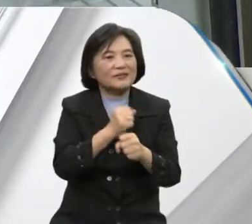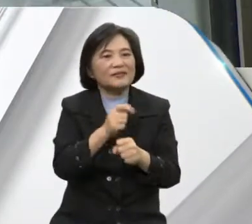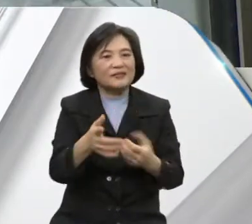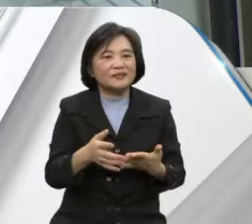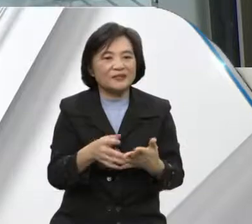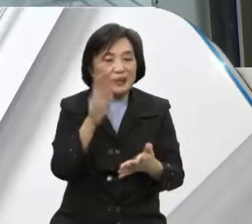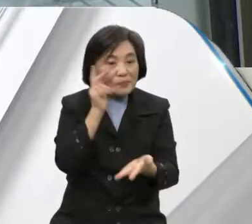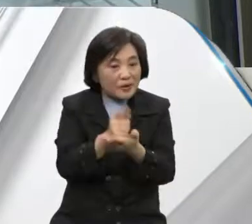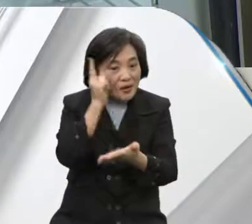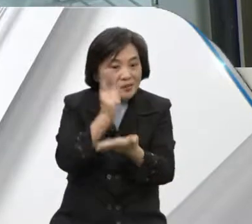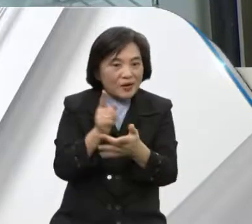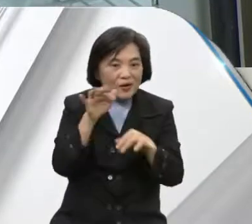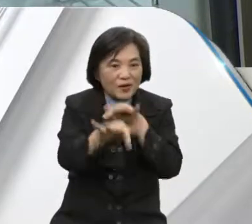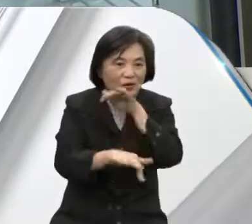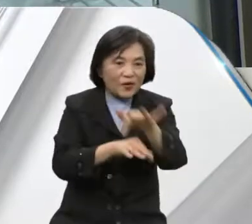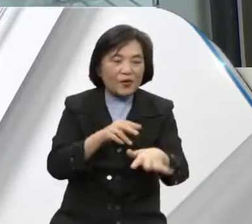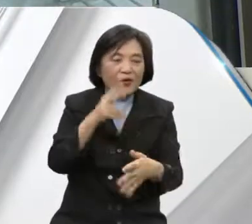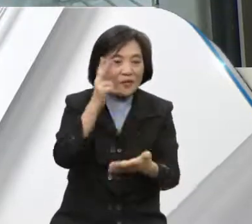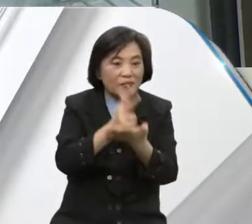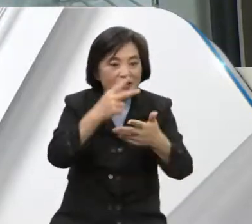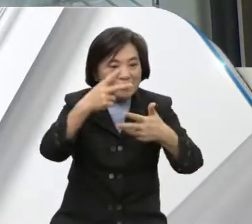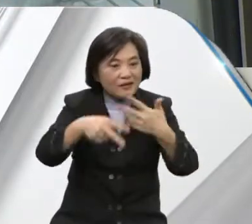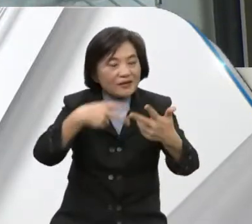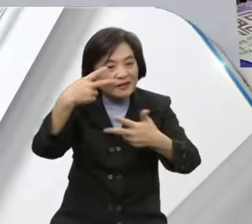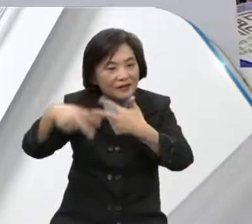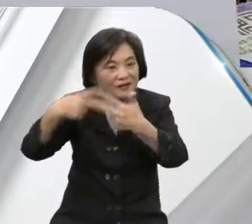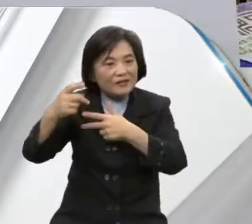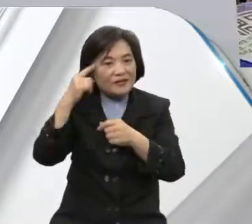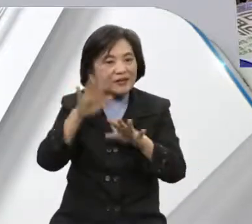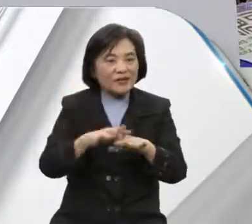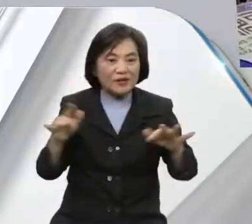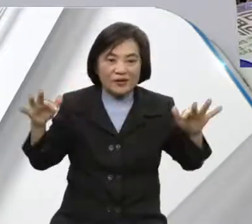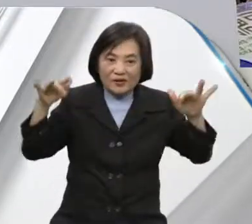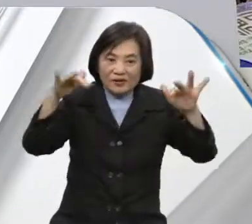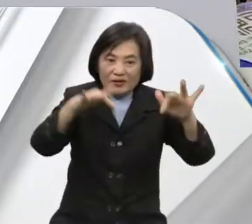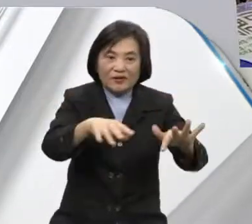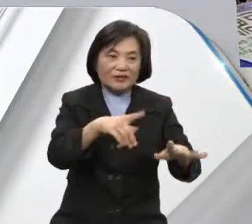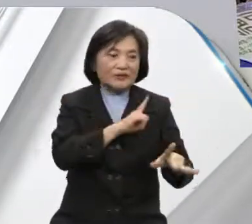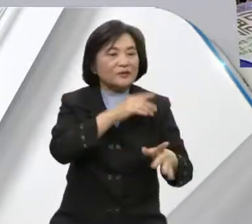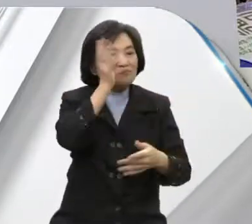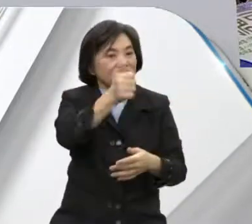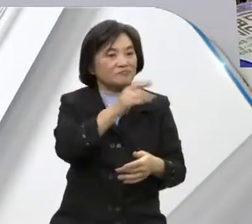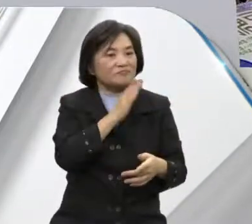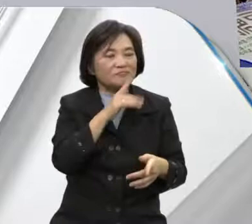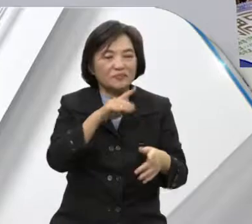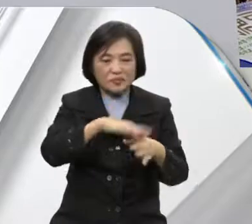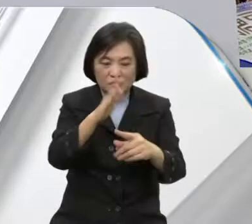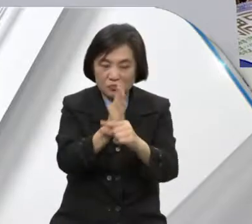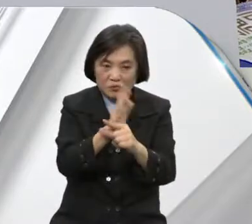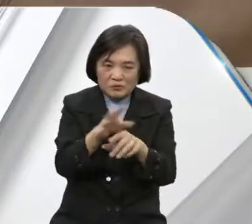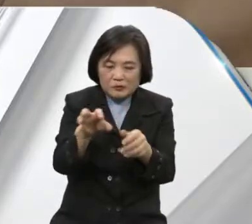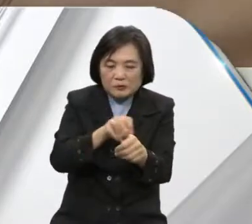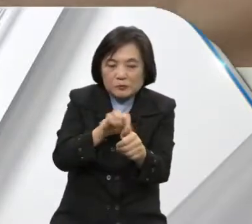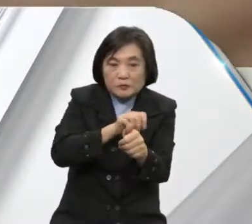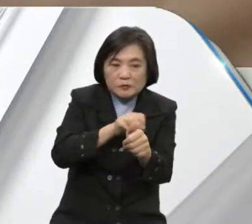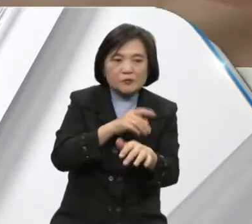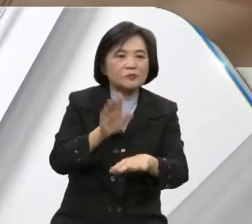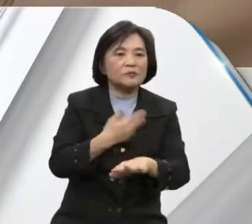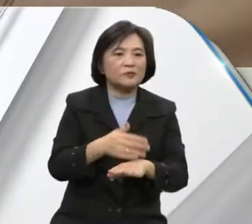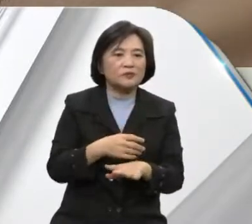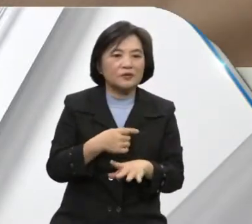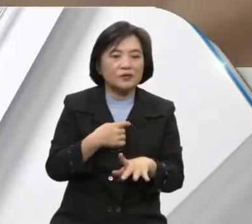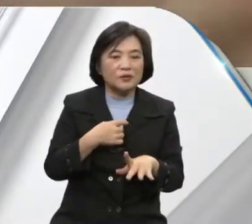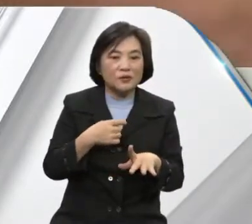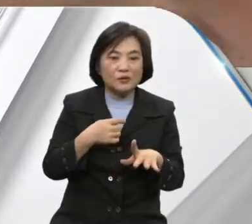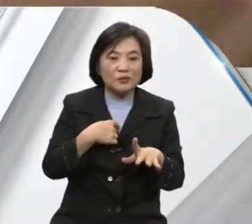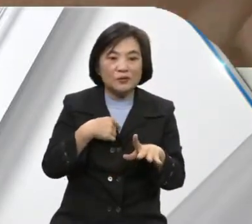每两只礼拜一有一场农民实习，大家收农是家做点头夹，感受翻呢博学。 因为我们不是每天都在